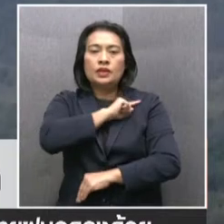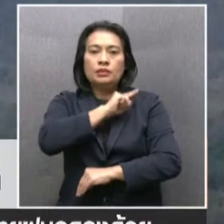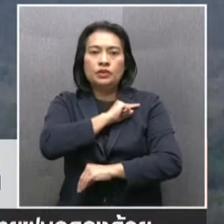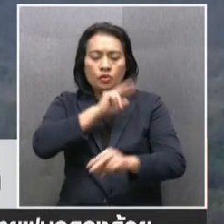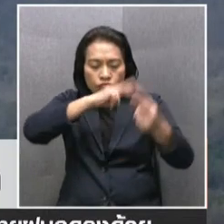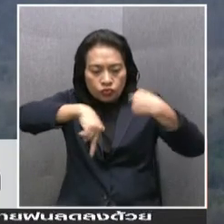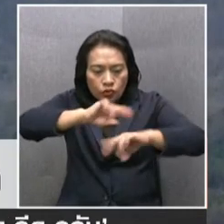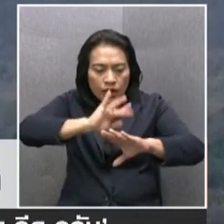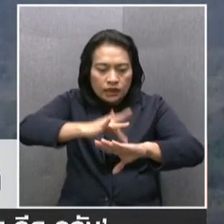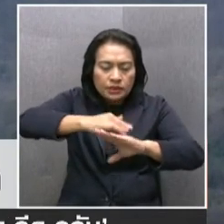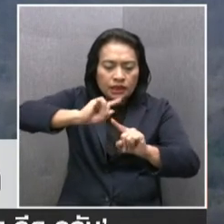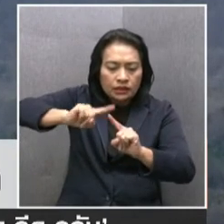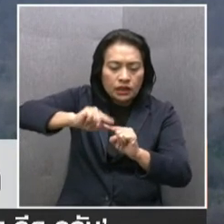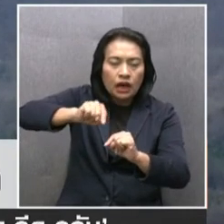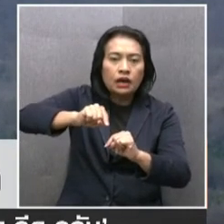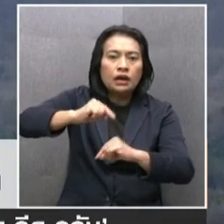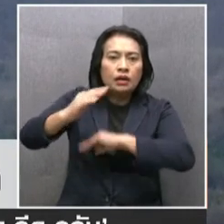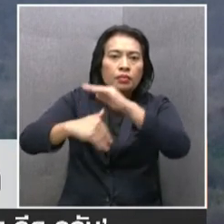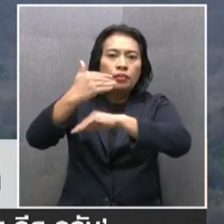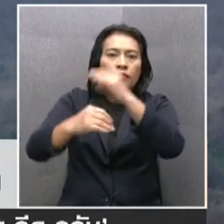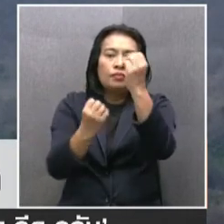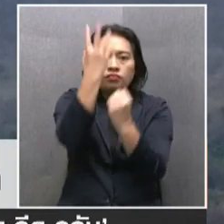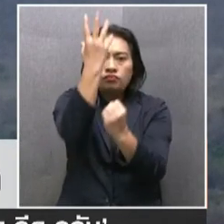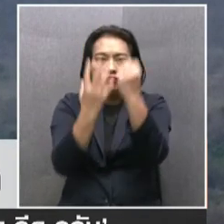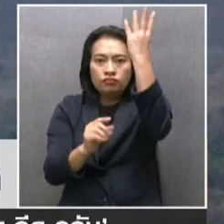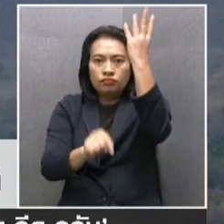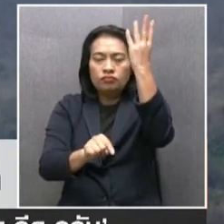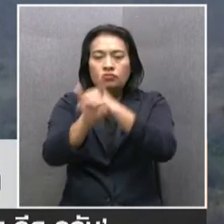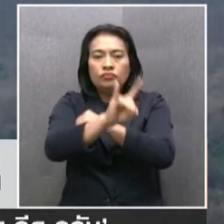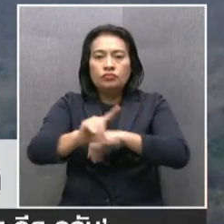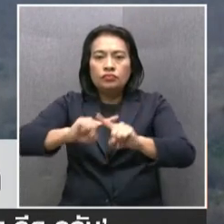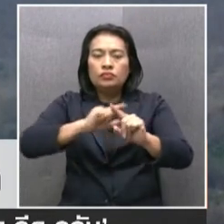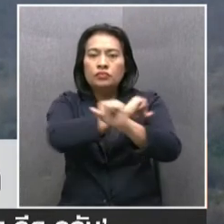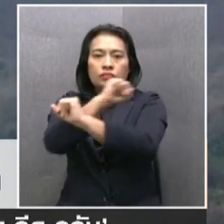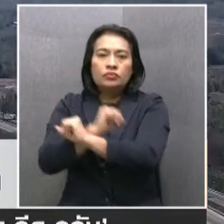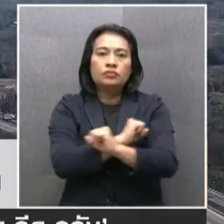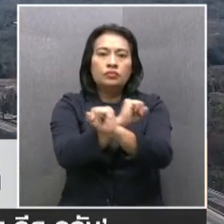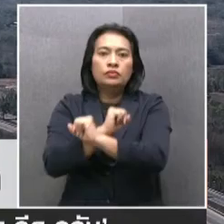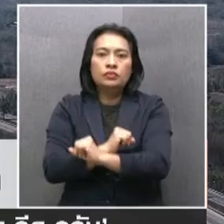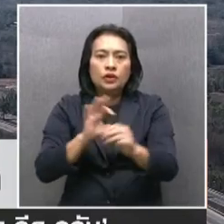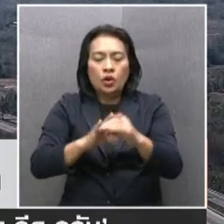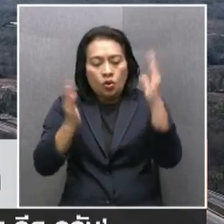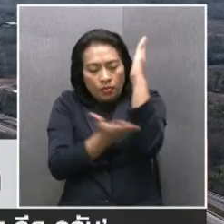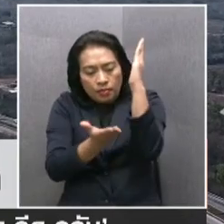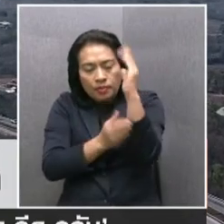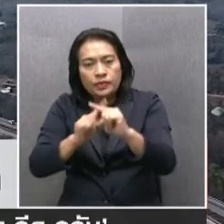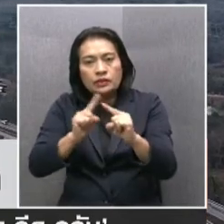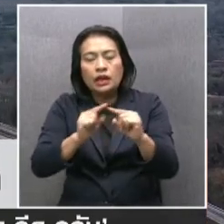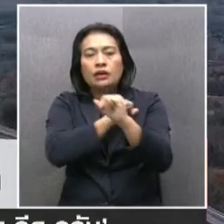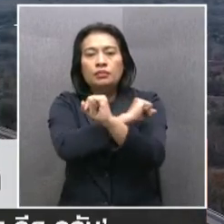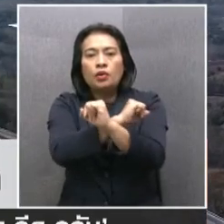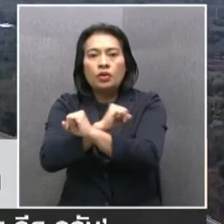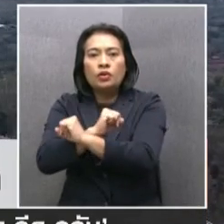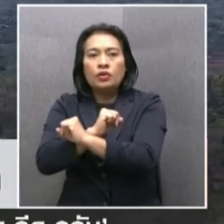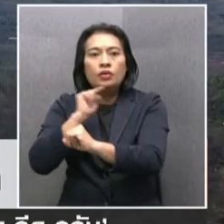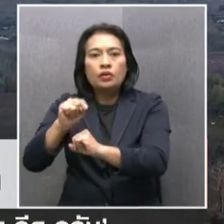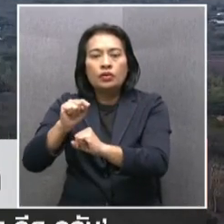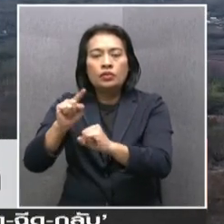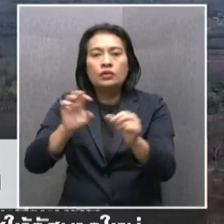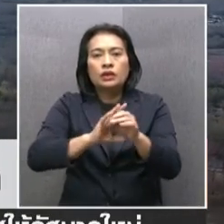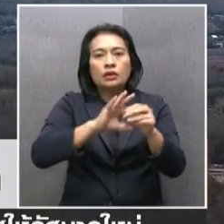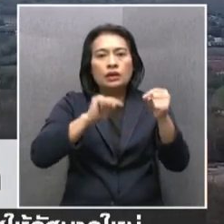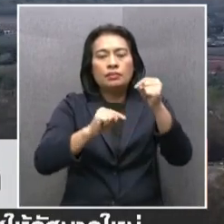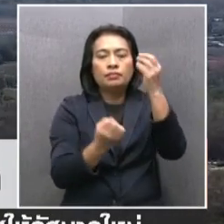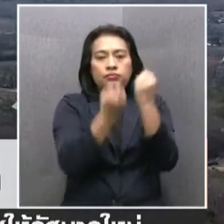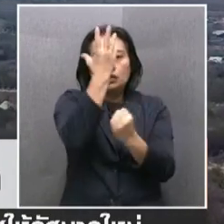ษ์คุ้มครองฟื้นฟูทรัพยากรป่าไม้และสัตว์ป่าการป้องกันและปราบปรามการบุกรุกทำลายทรัพยากรของชาติในเขตพื้นที่อุทยานแห่งช